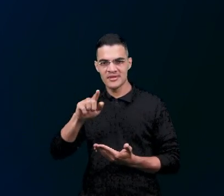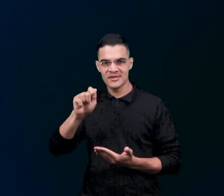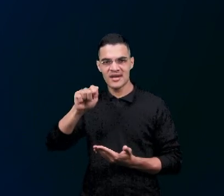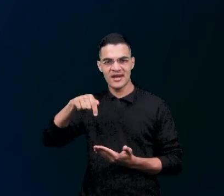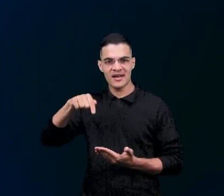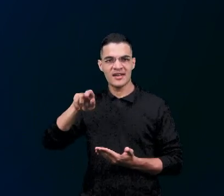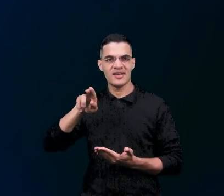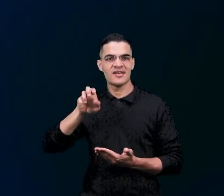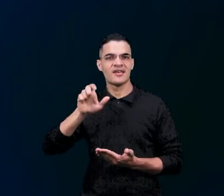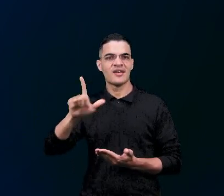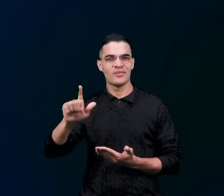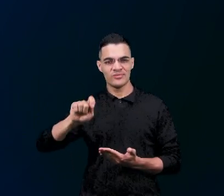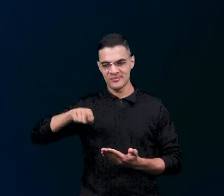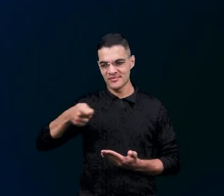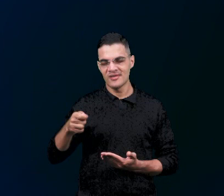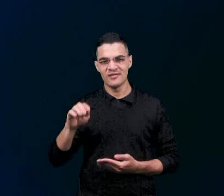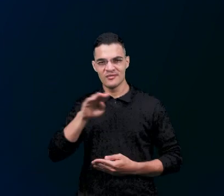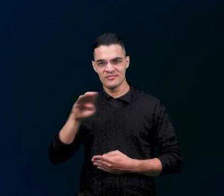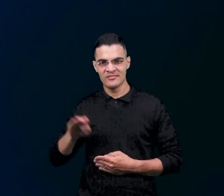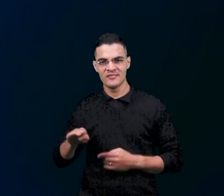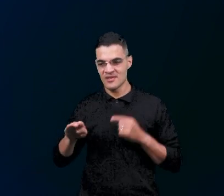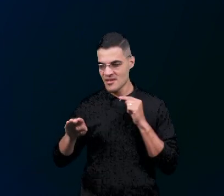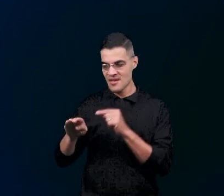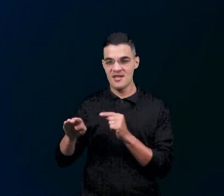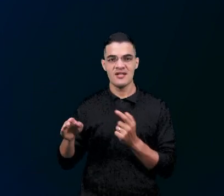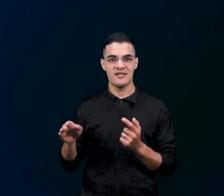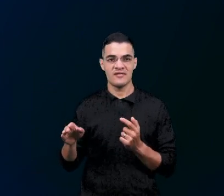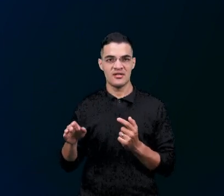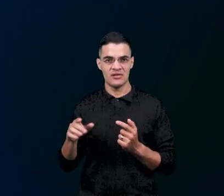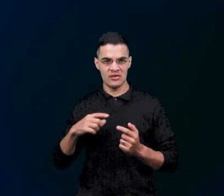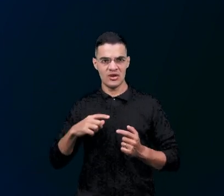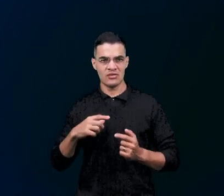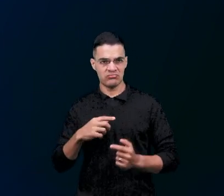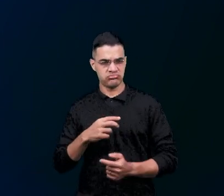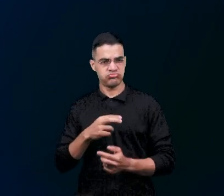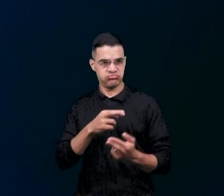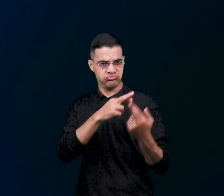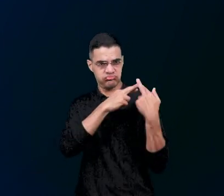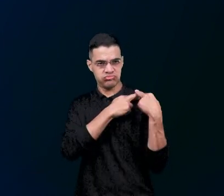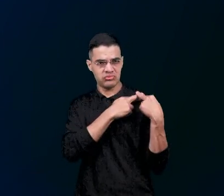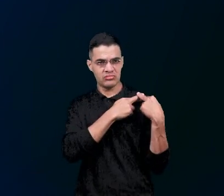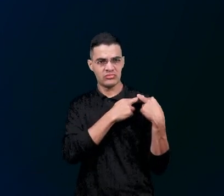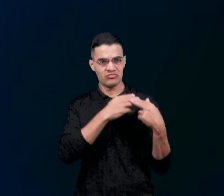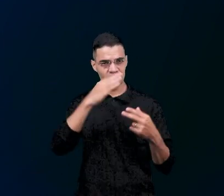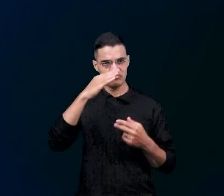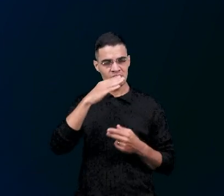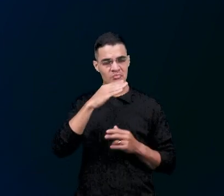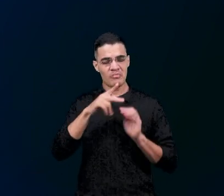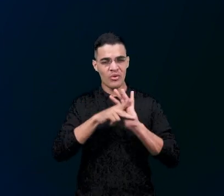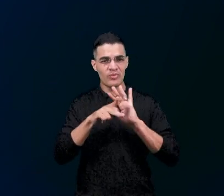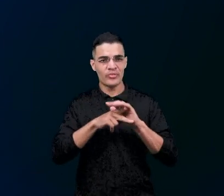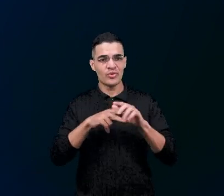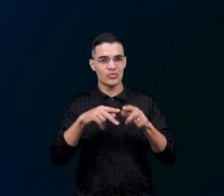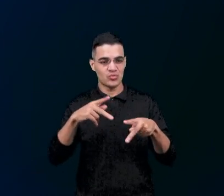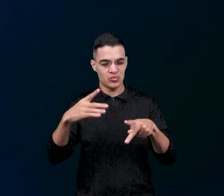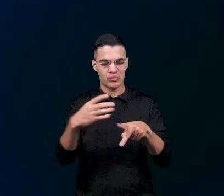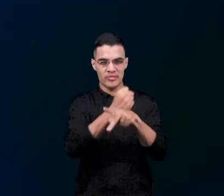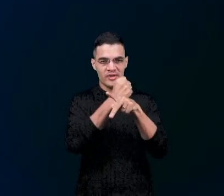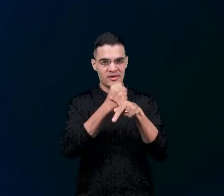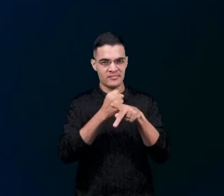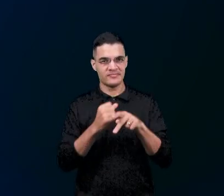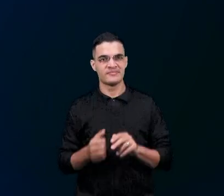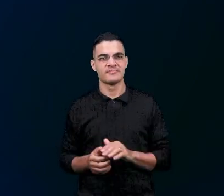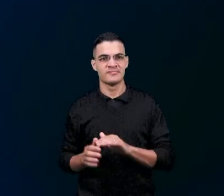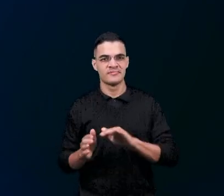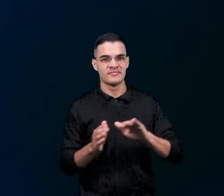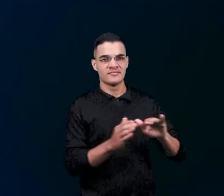Zachée, et il était maître et chef des publicains. Il était riche, la paix du Seigneur.